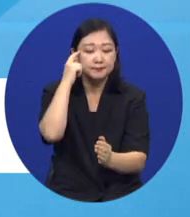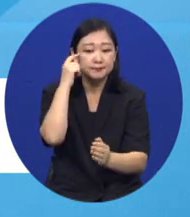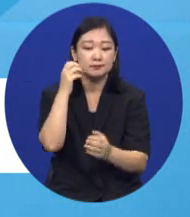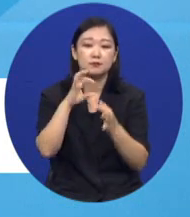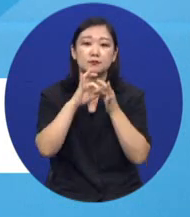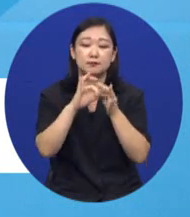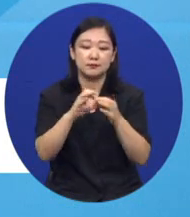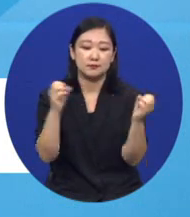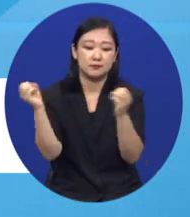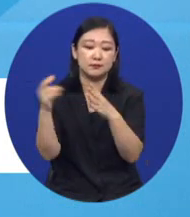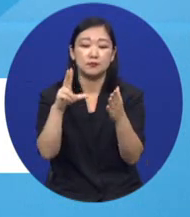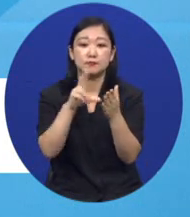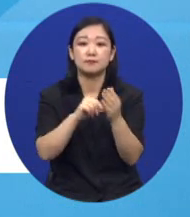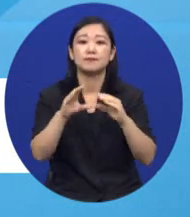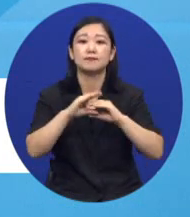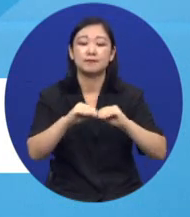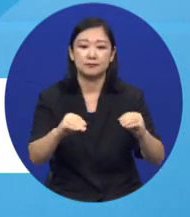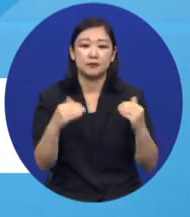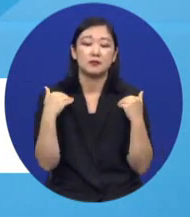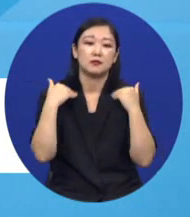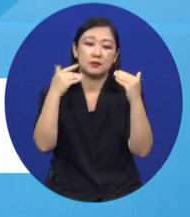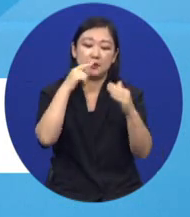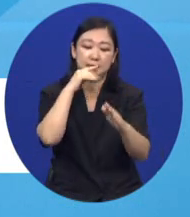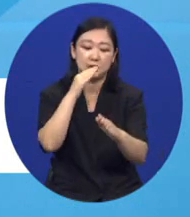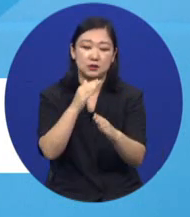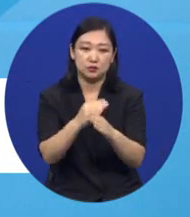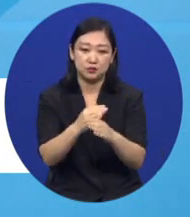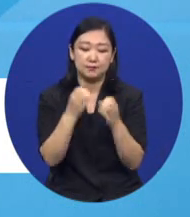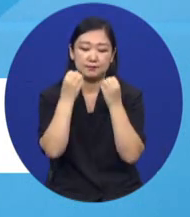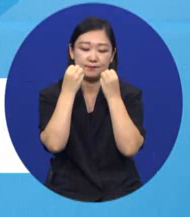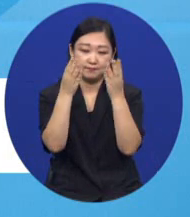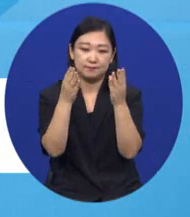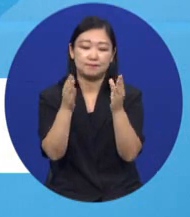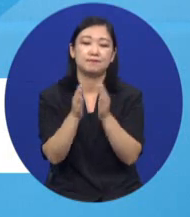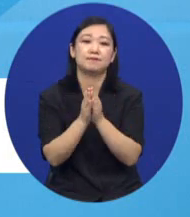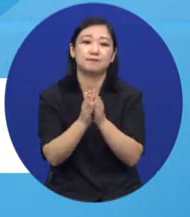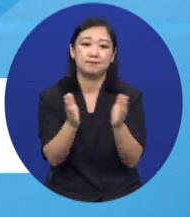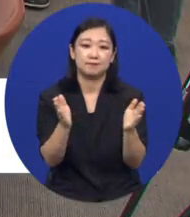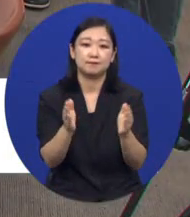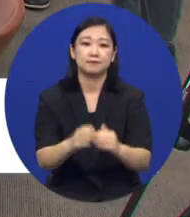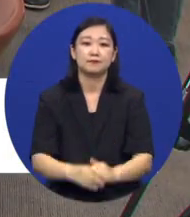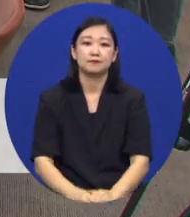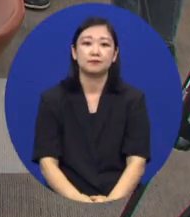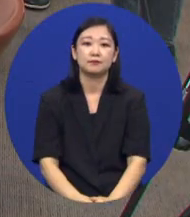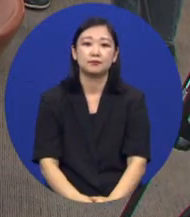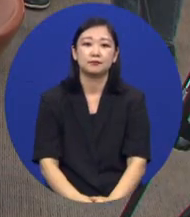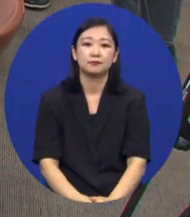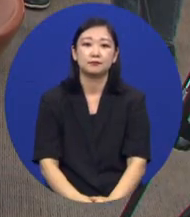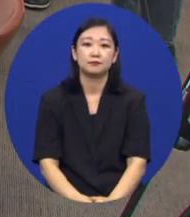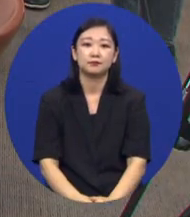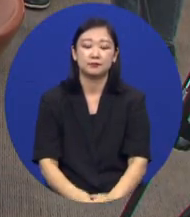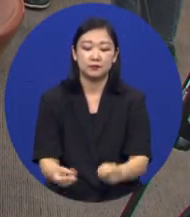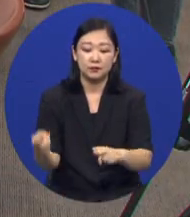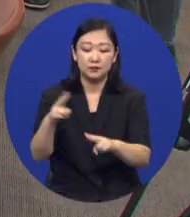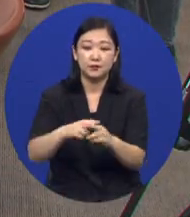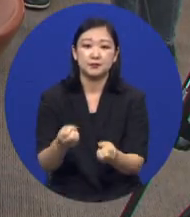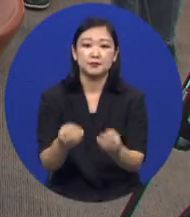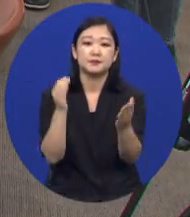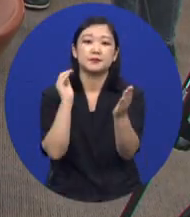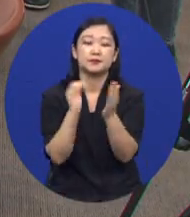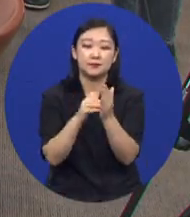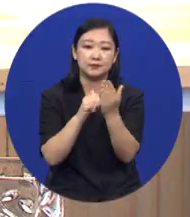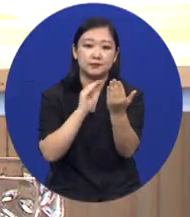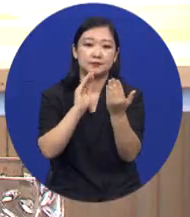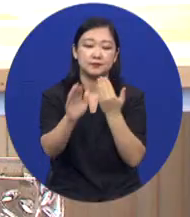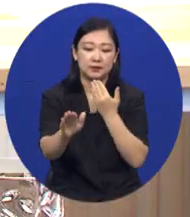대화로 문제를 해결하는 성숙한 민주주의의 새로운 지평을 열어가겠습니다. 취임식이 끝난 뒤